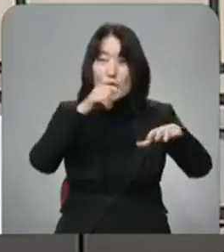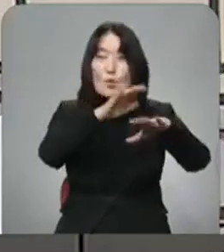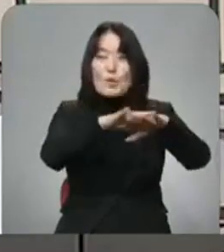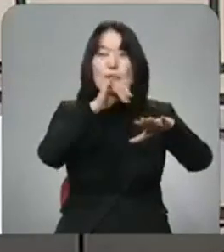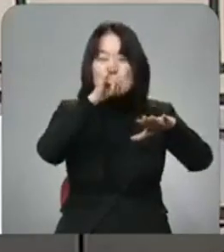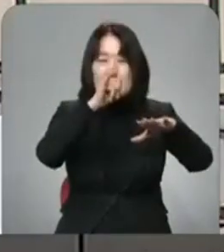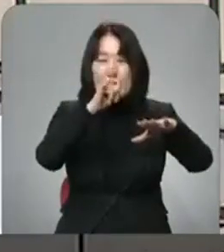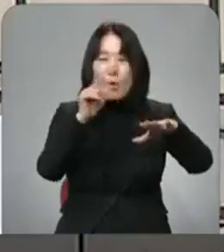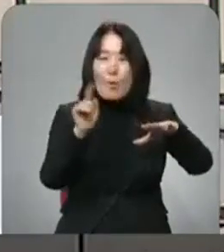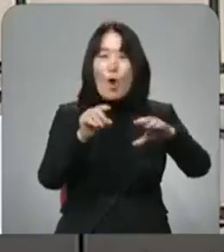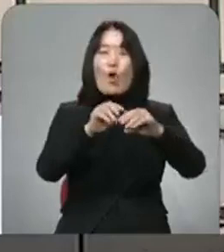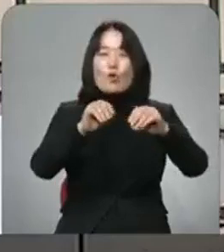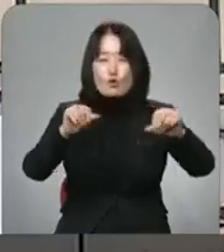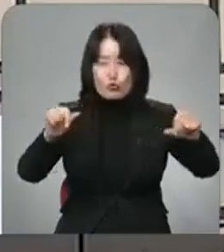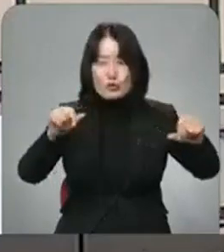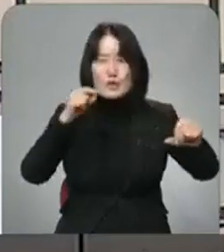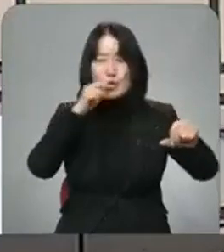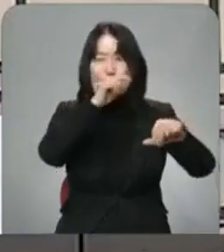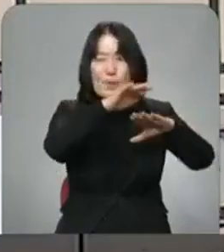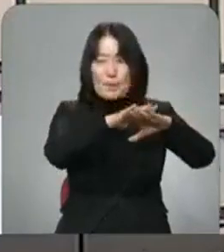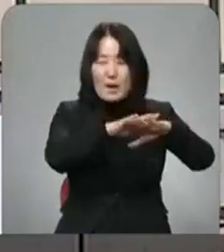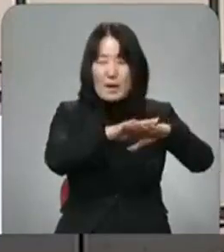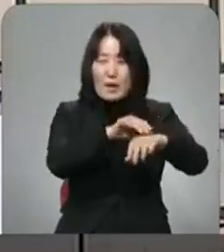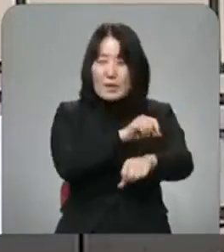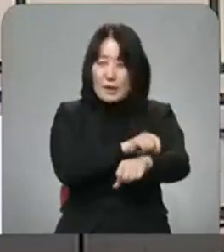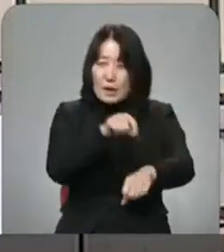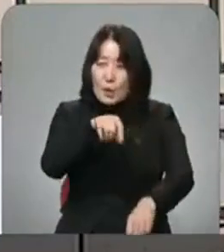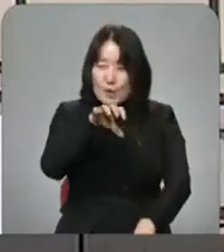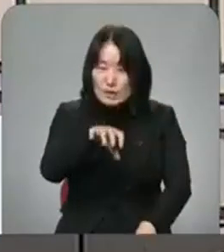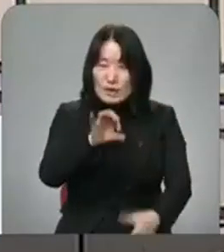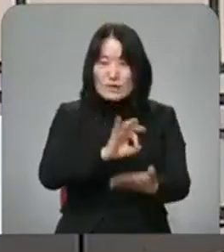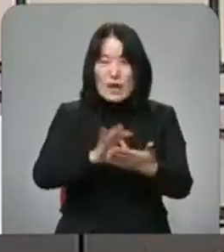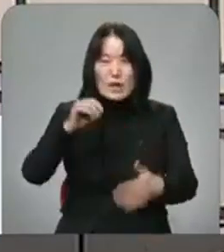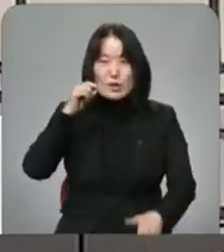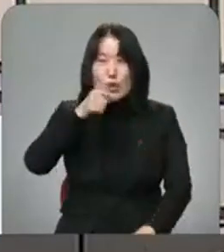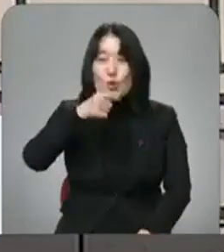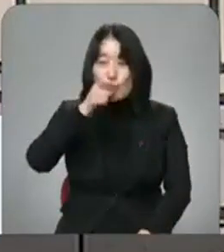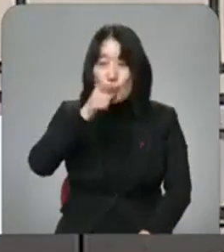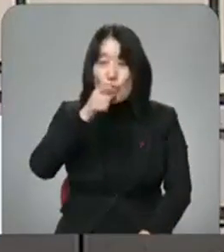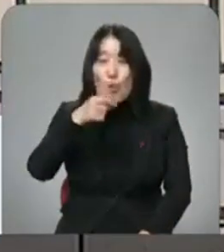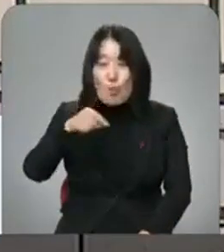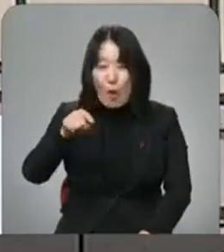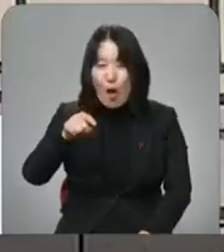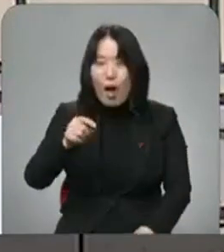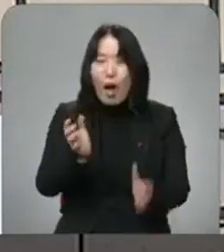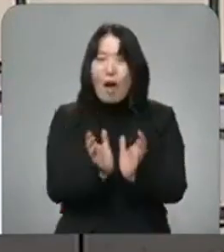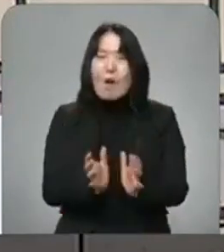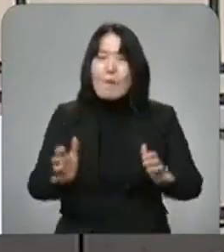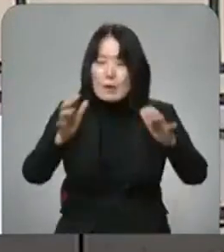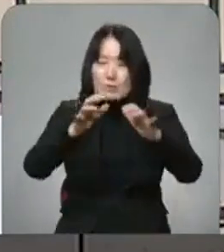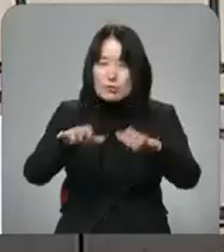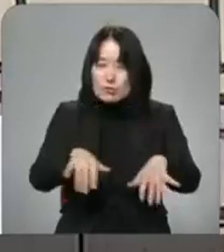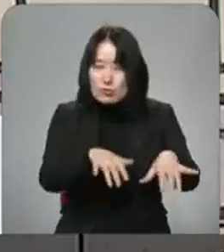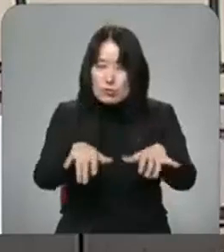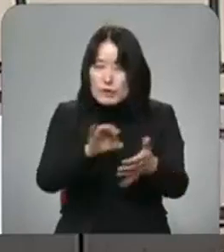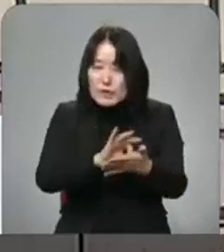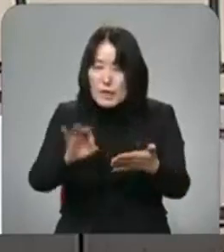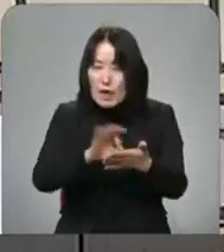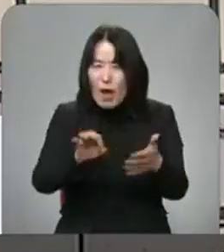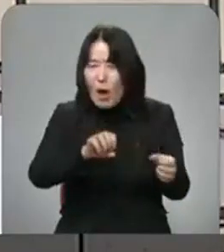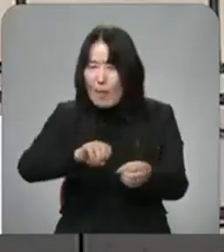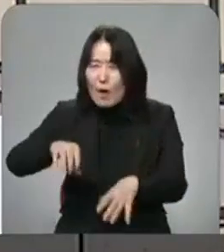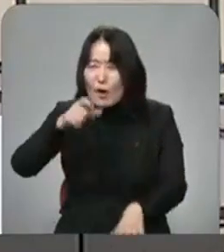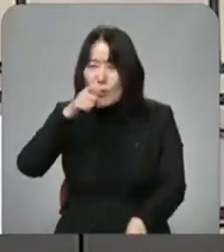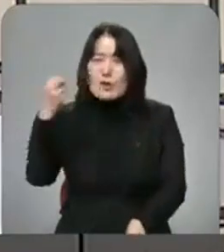이른바 육지염전인데요. 특이한 건 여기서 쓰는 소금물이 배추를 절일 때 썼던 버리는 물을